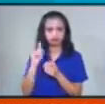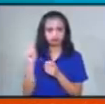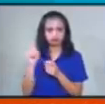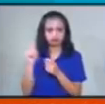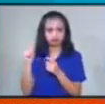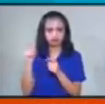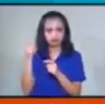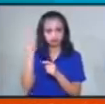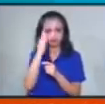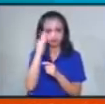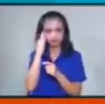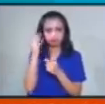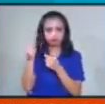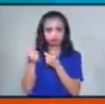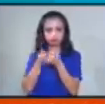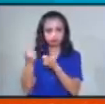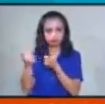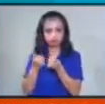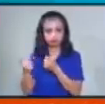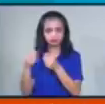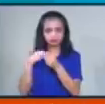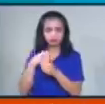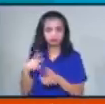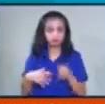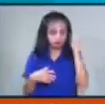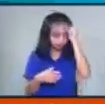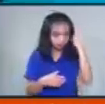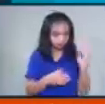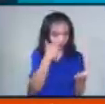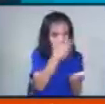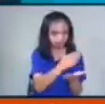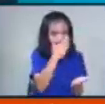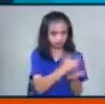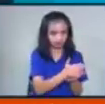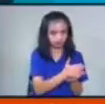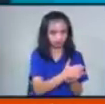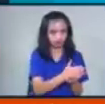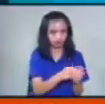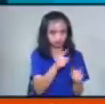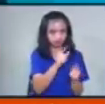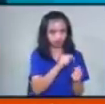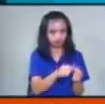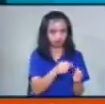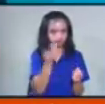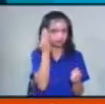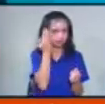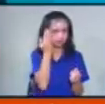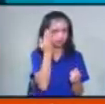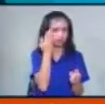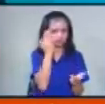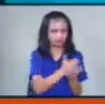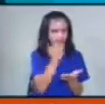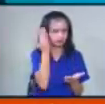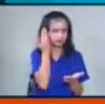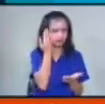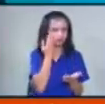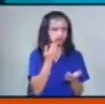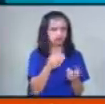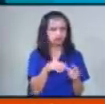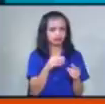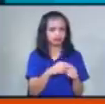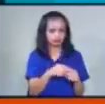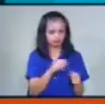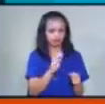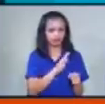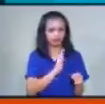officer kasi ang nakakaalam. Sir, yun, sir, sir, stop being a Poncio Pilato. Naghugas kamay ka palagi. Come on, sir. Be man